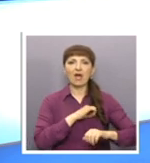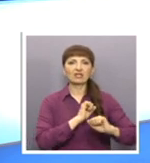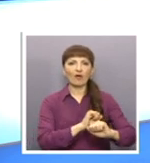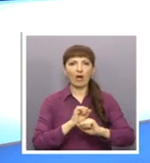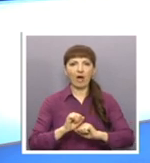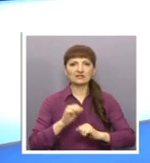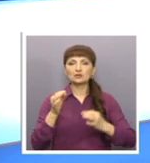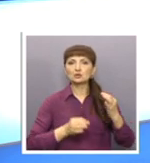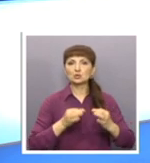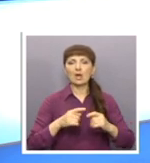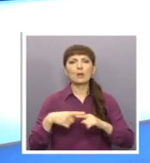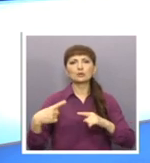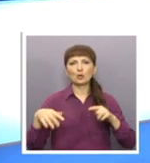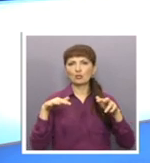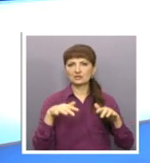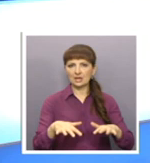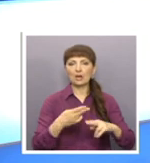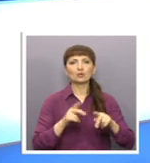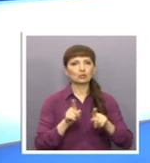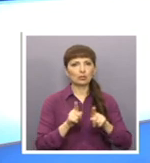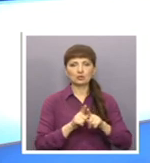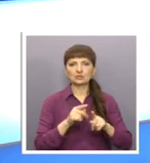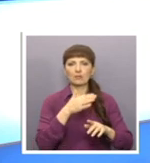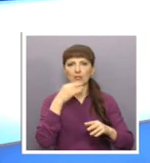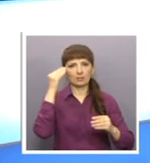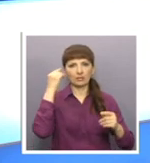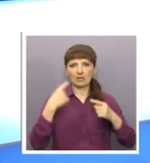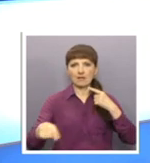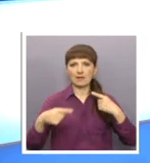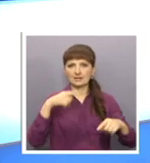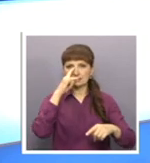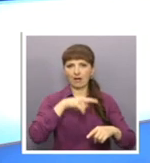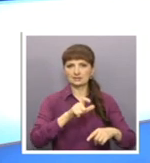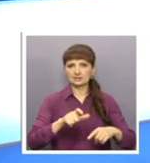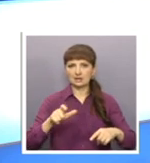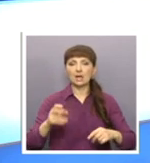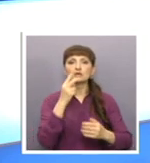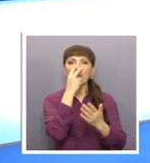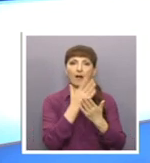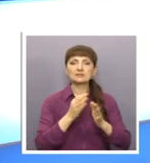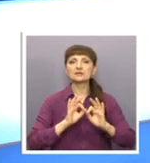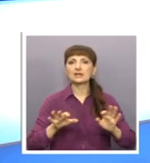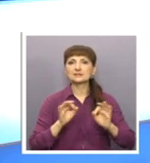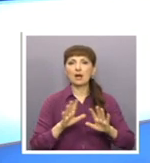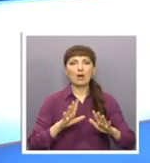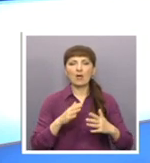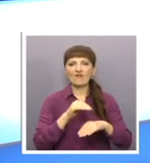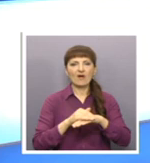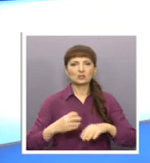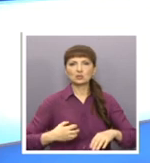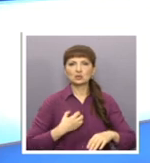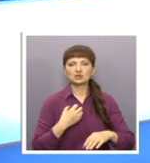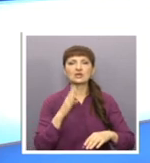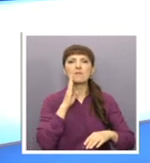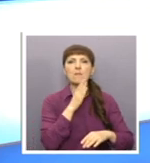заключения Фемиды» по другому делу, которое тоже вызвало неоднозначную реакцию казахстанцев. Мы еще покажем и расскажем о вопиющих фактах